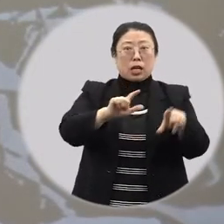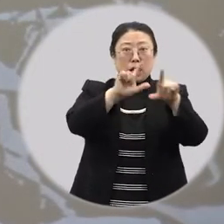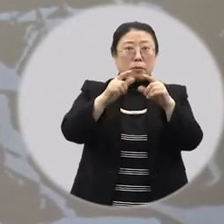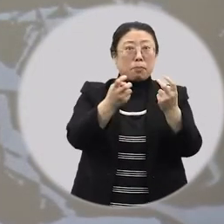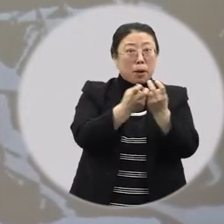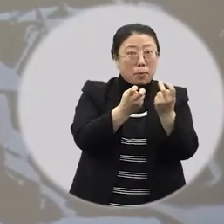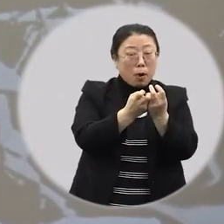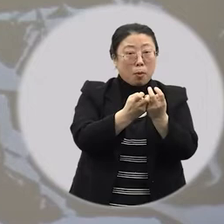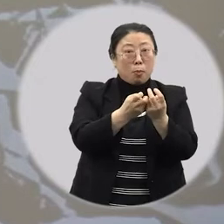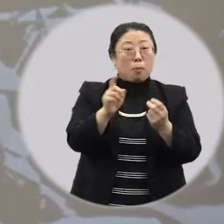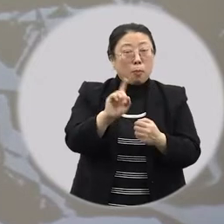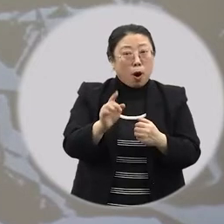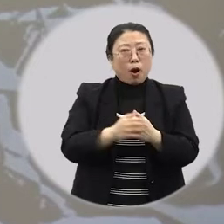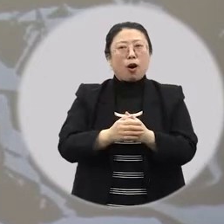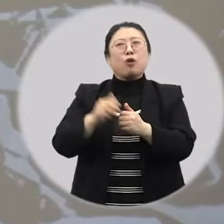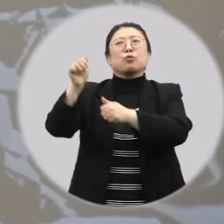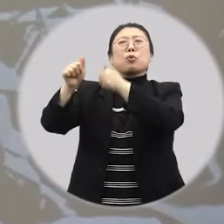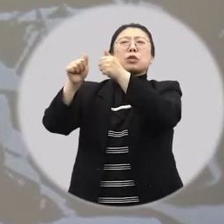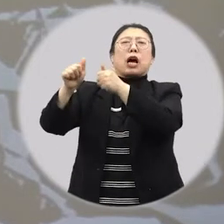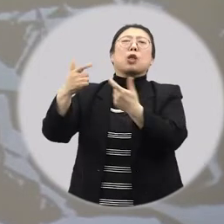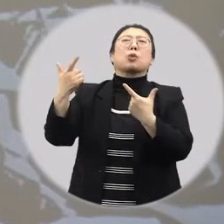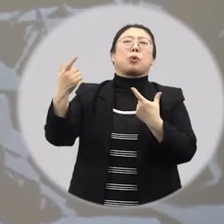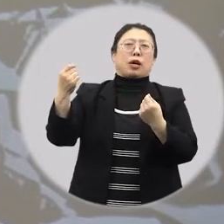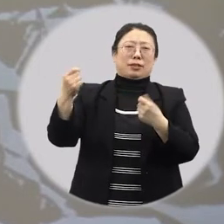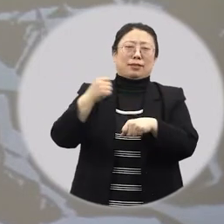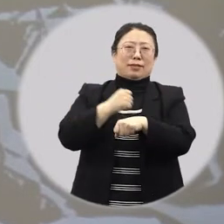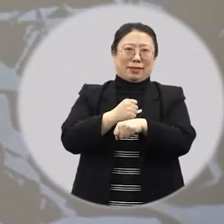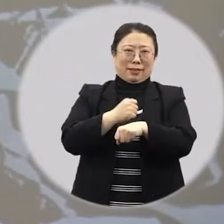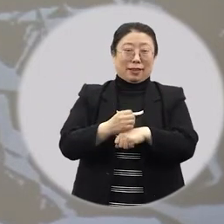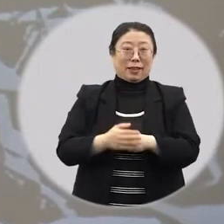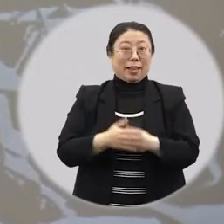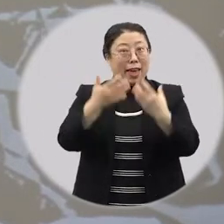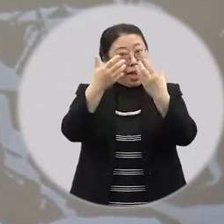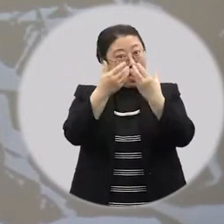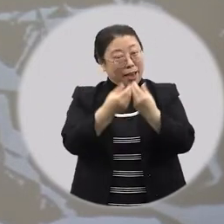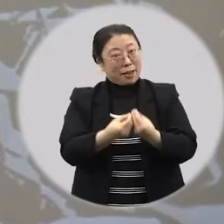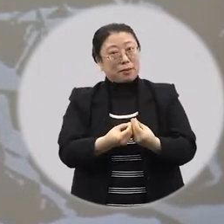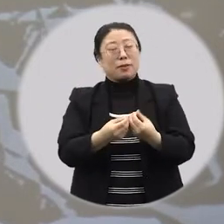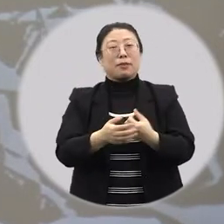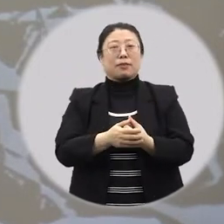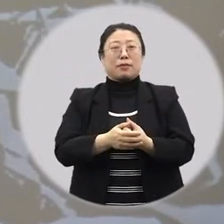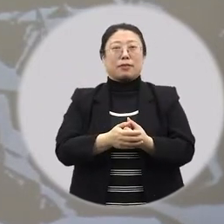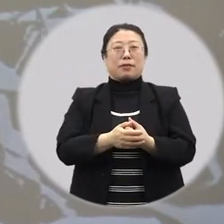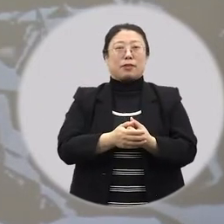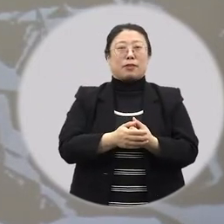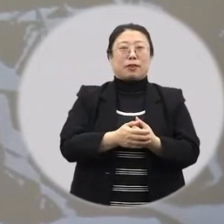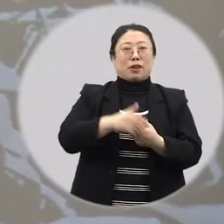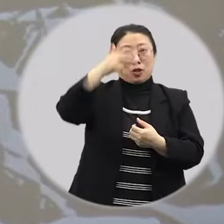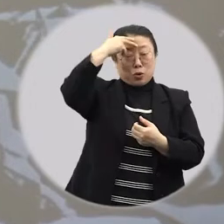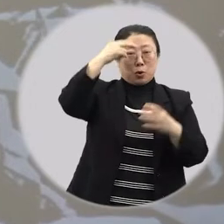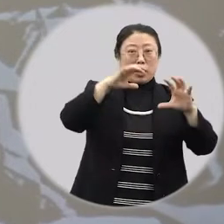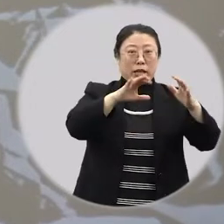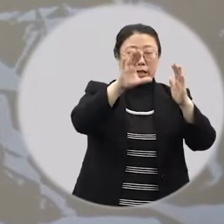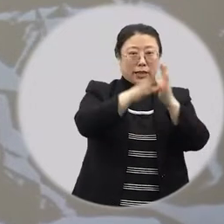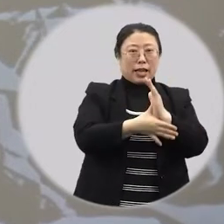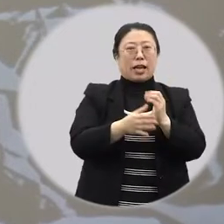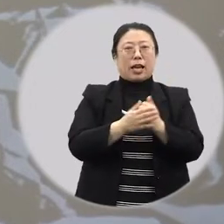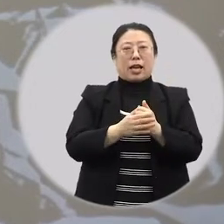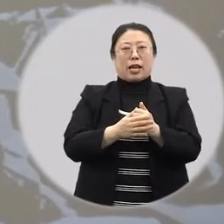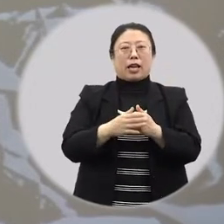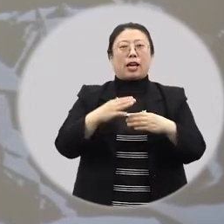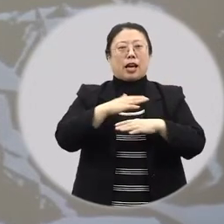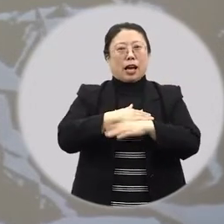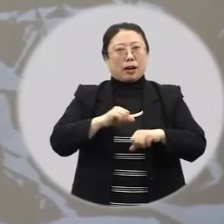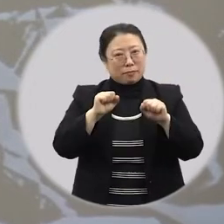우리 조상들도 해온 풍속이라는 거예요 예를 들어 조선시대에도 연말에 안부를